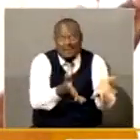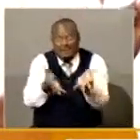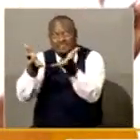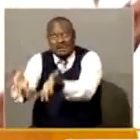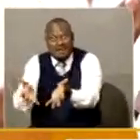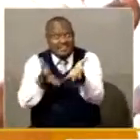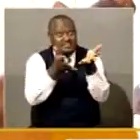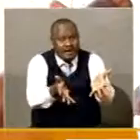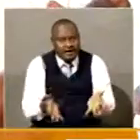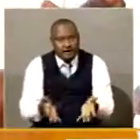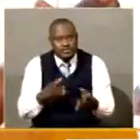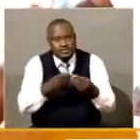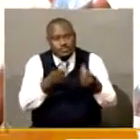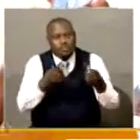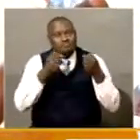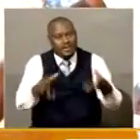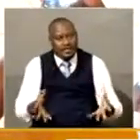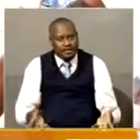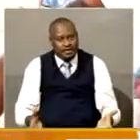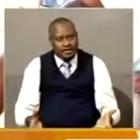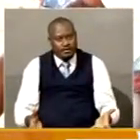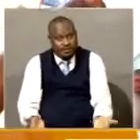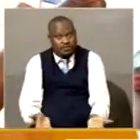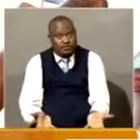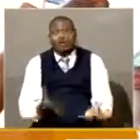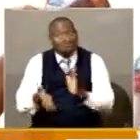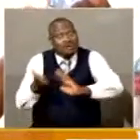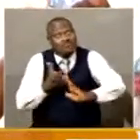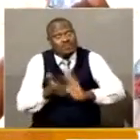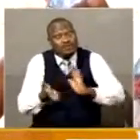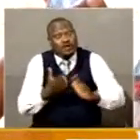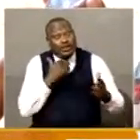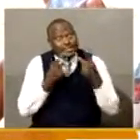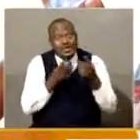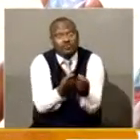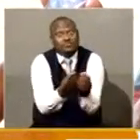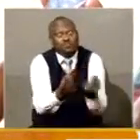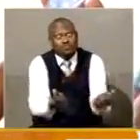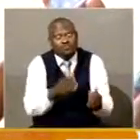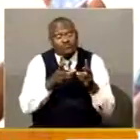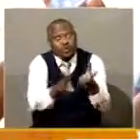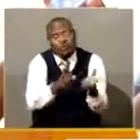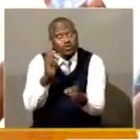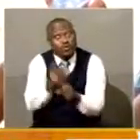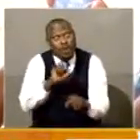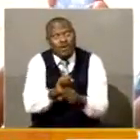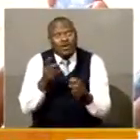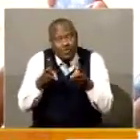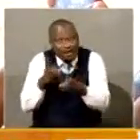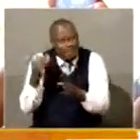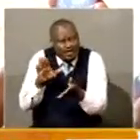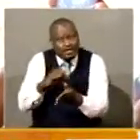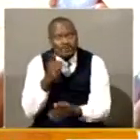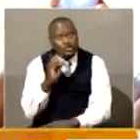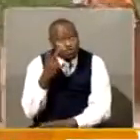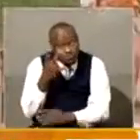bali awo baleta birimi mu byokuteesa banguweko nga bwe bayanguwako nga bakola ku bbago lyatogikwatako ne bakwata